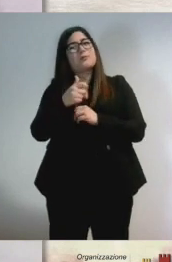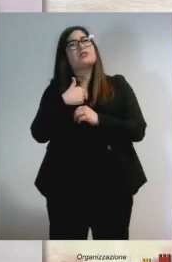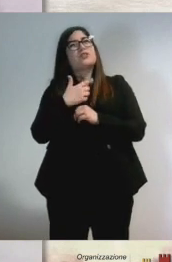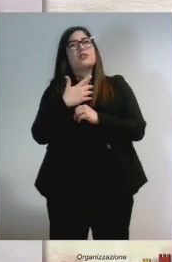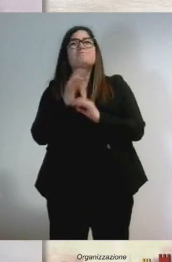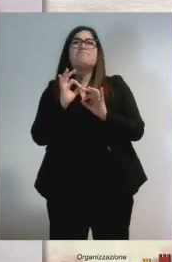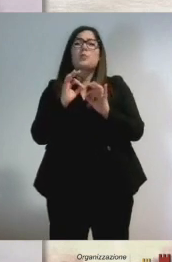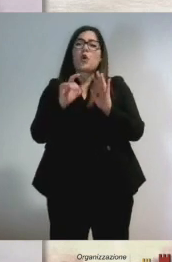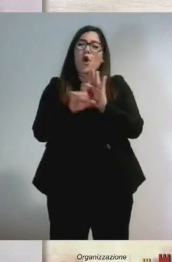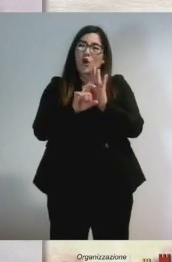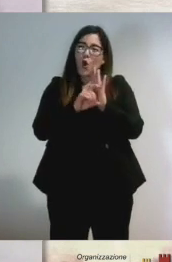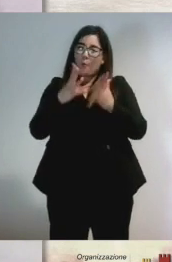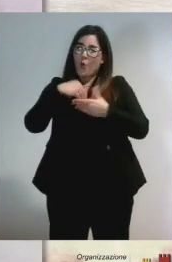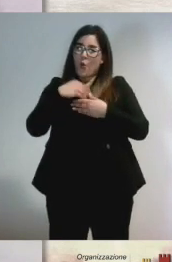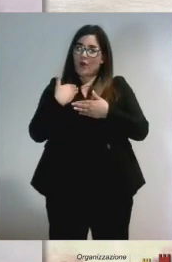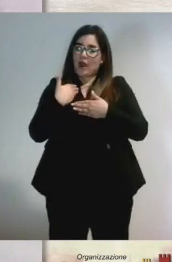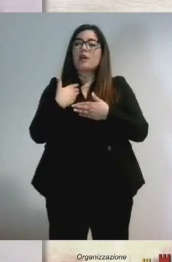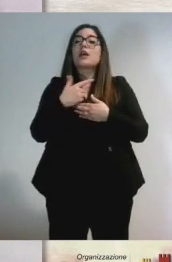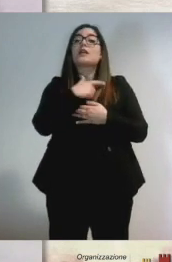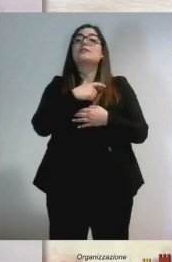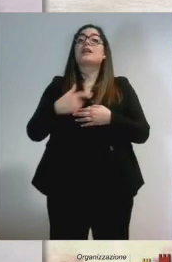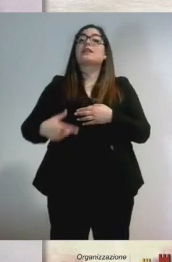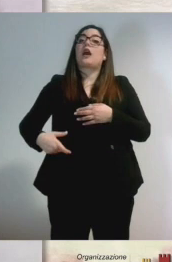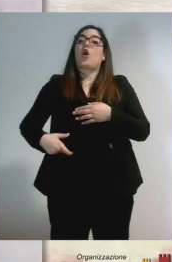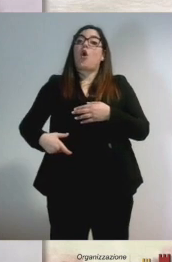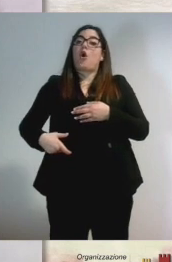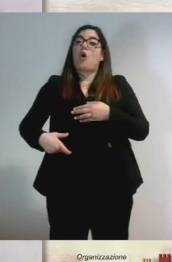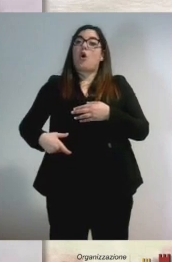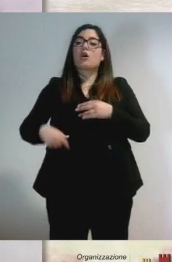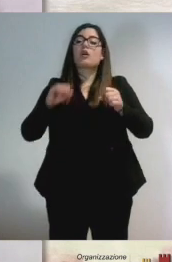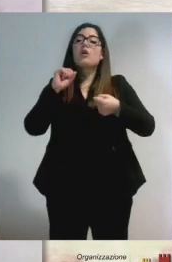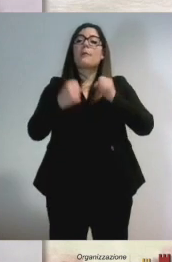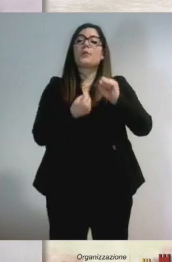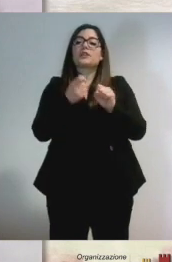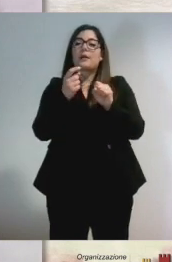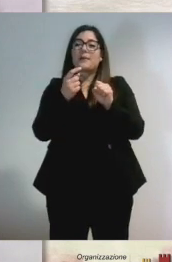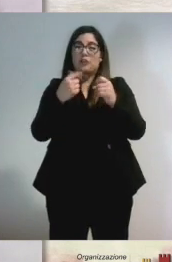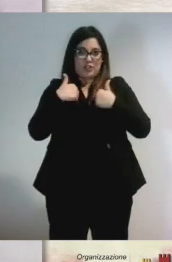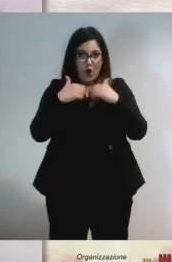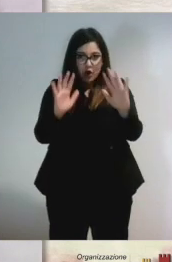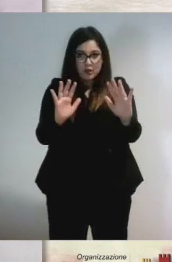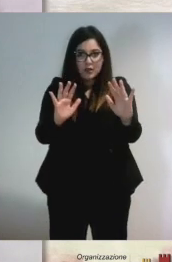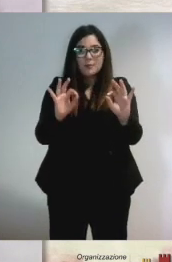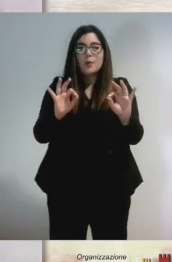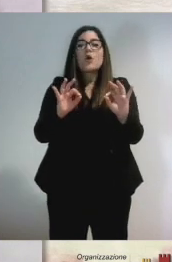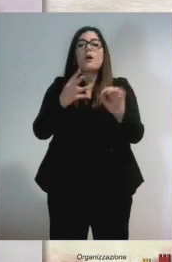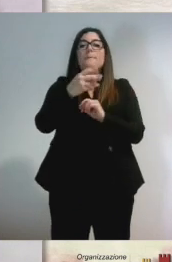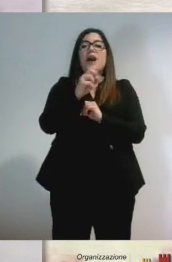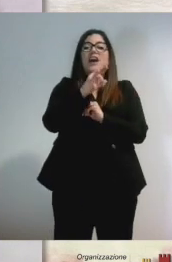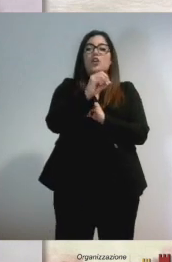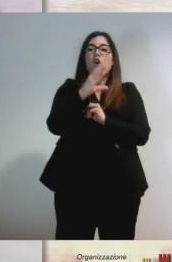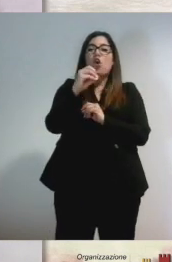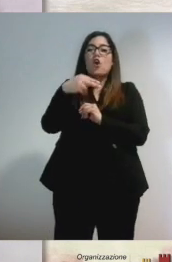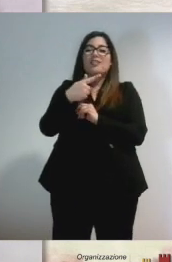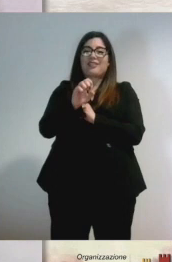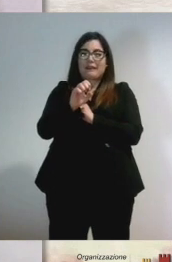dove il sindaco si comporta come mi comporto io Mario Conte è un sindaco della Lega